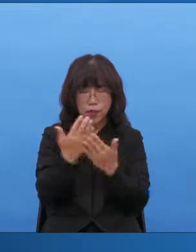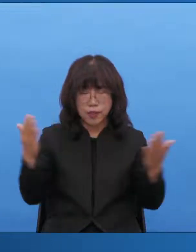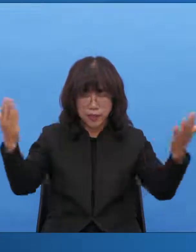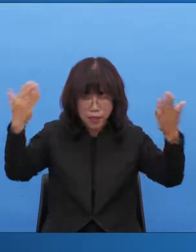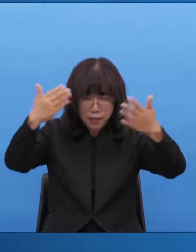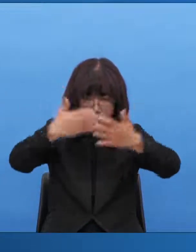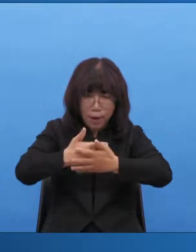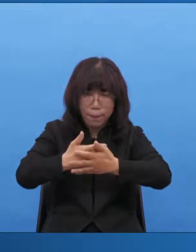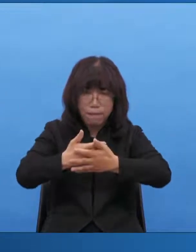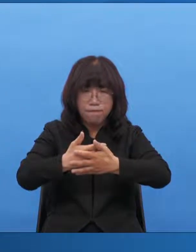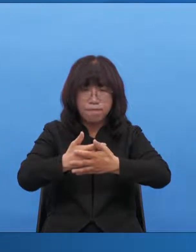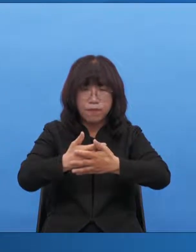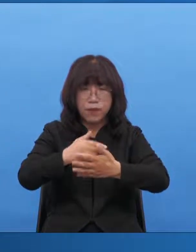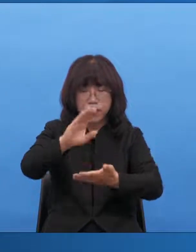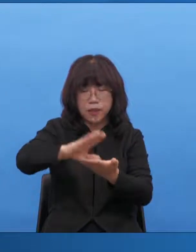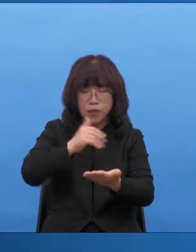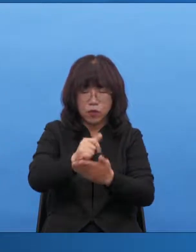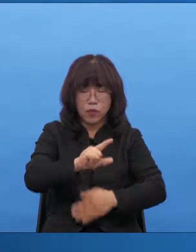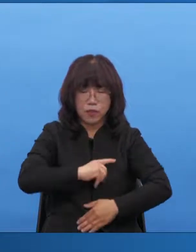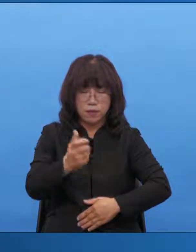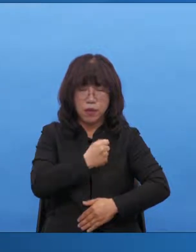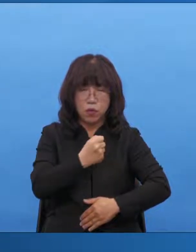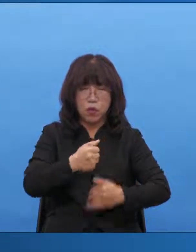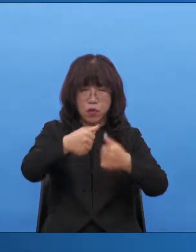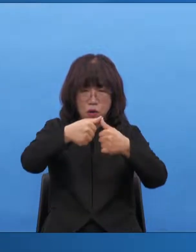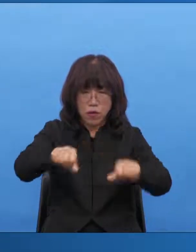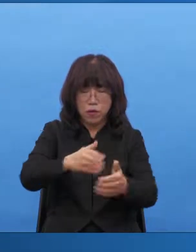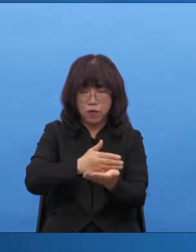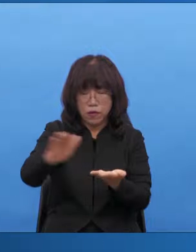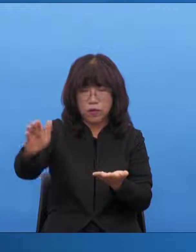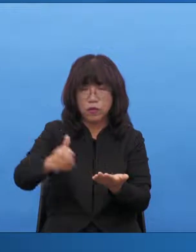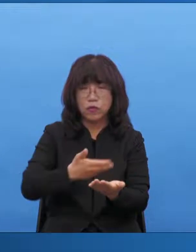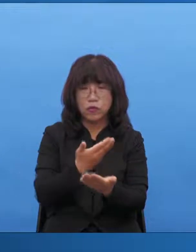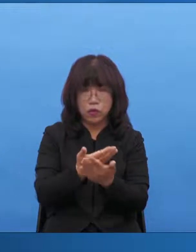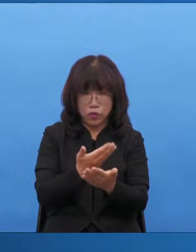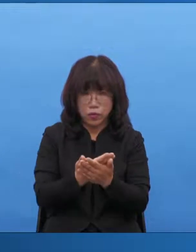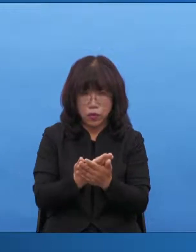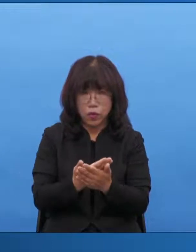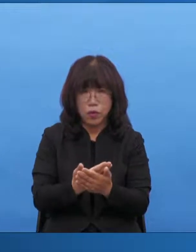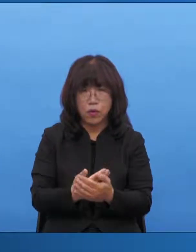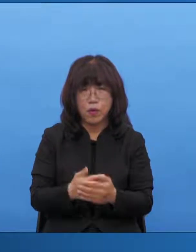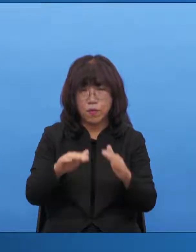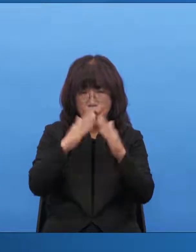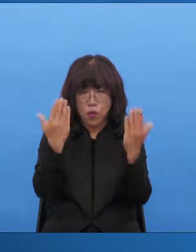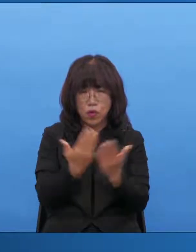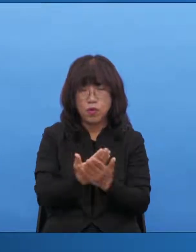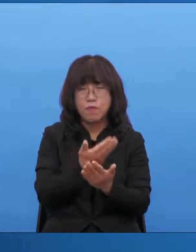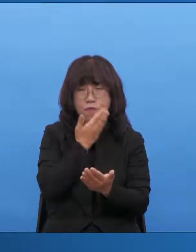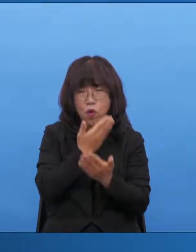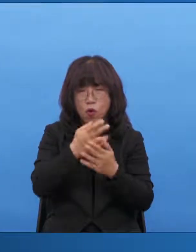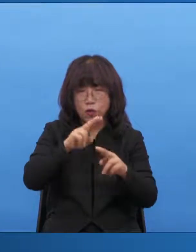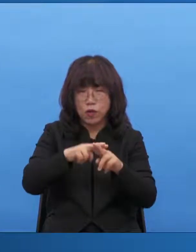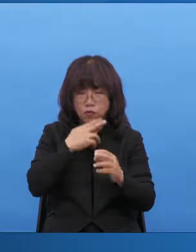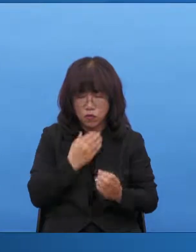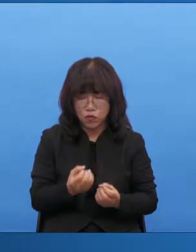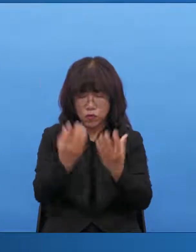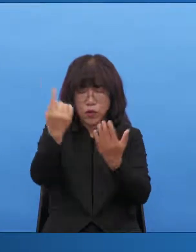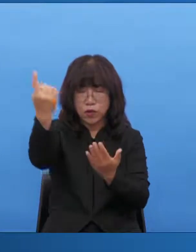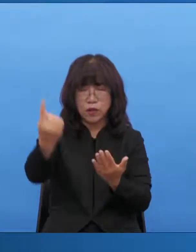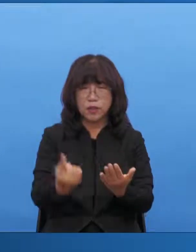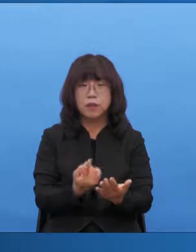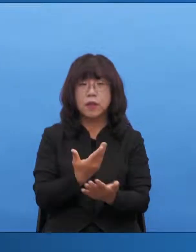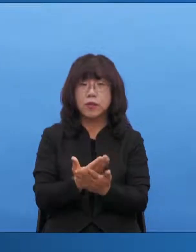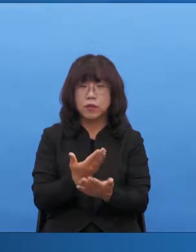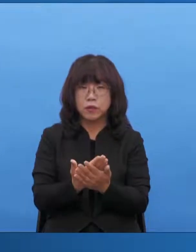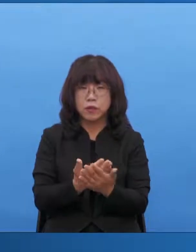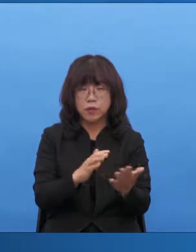ténèbres soient liées au nom de Jésus-Christ et que la bénédiction du trône soit sur nous tous.